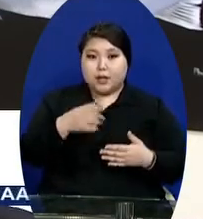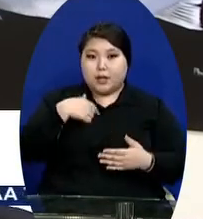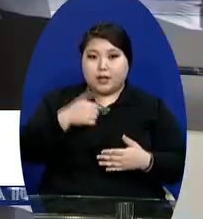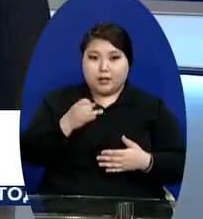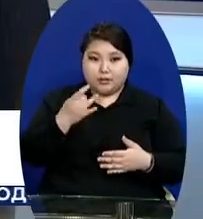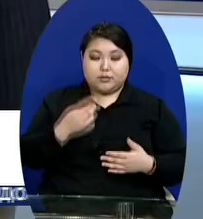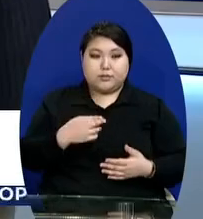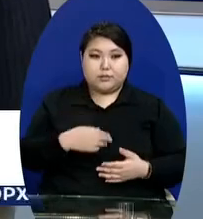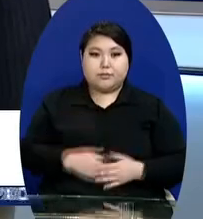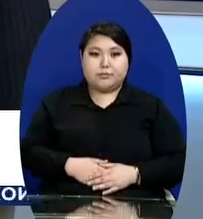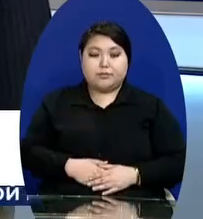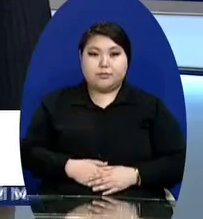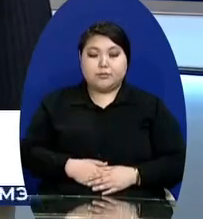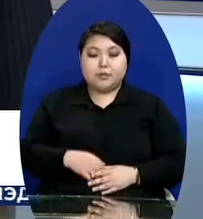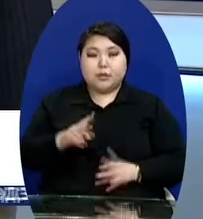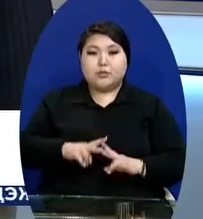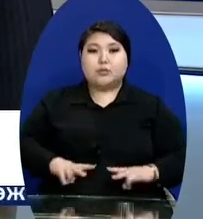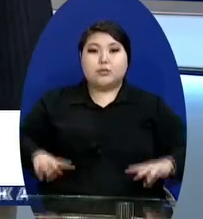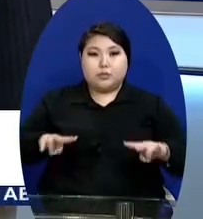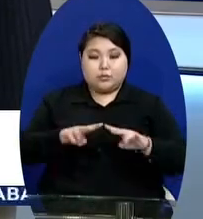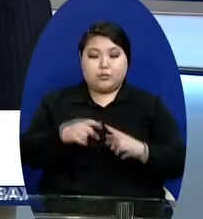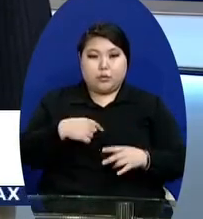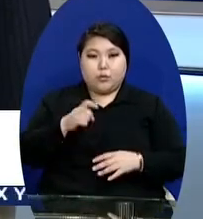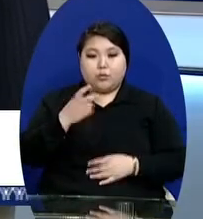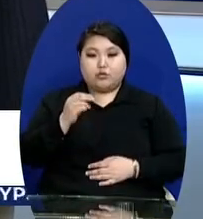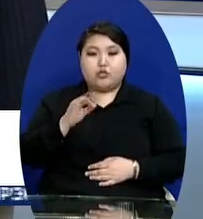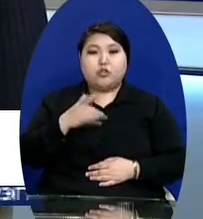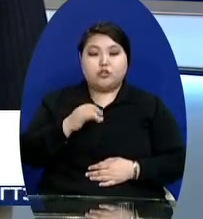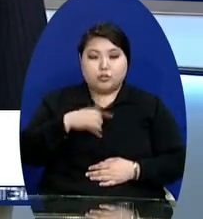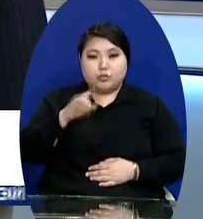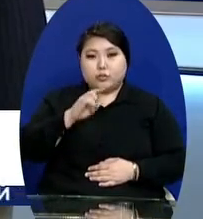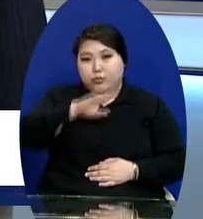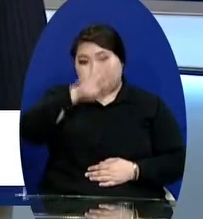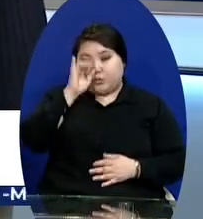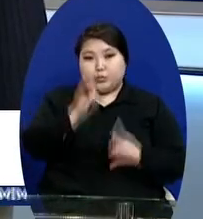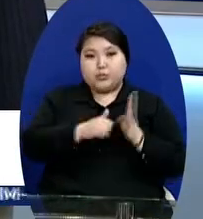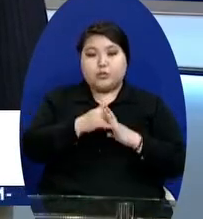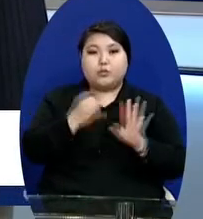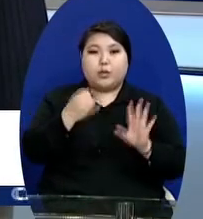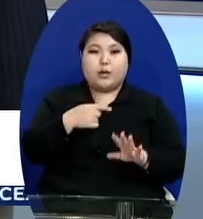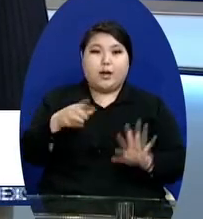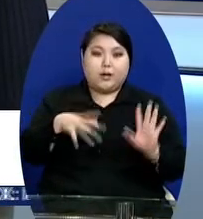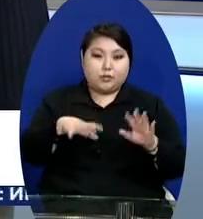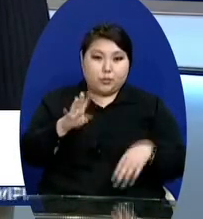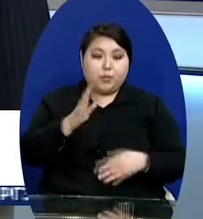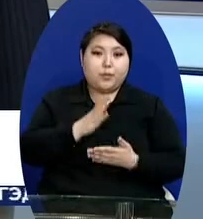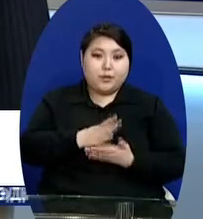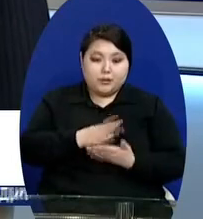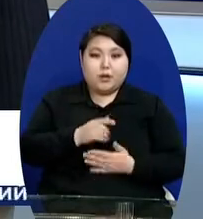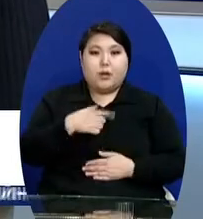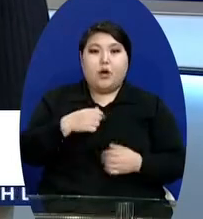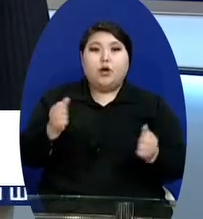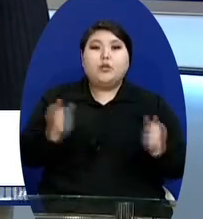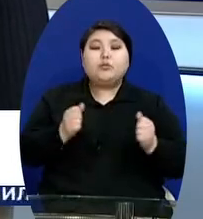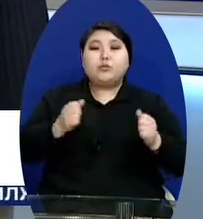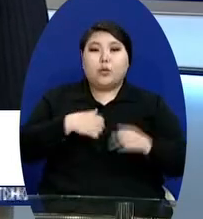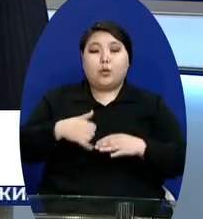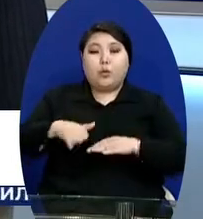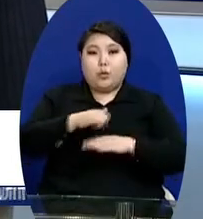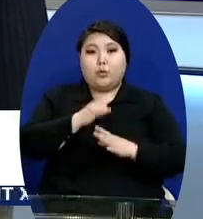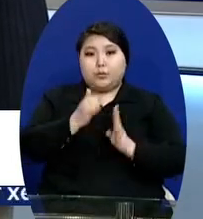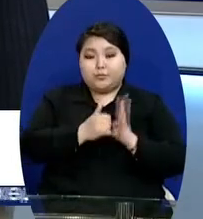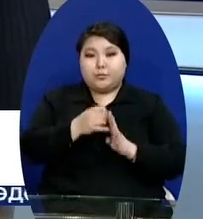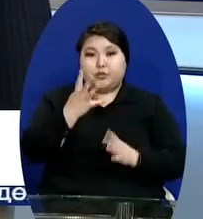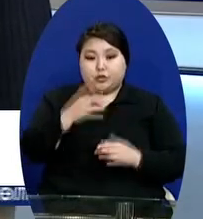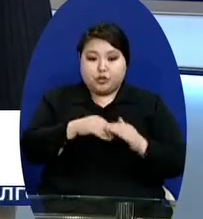ийн. Нуурын дахаа хүчилтөрөгчийн хэмжээ зуны улиралд 6-аас 14 орчим байдаг бол за өвлийн улиралд 4-өөс